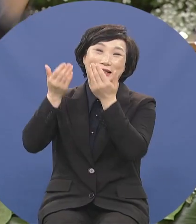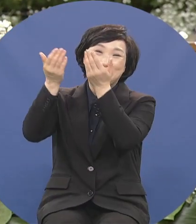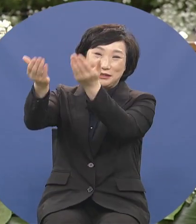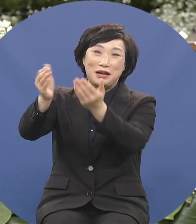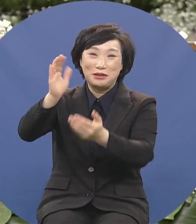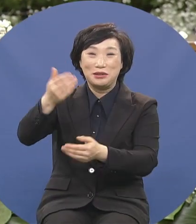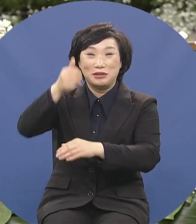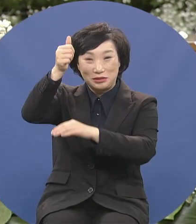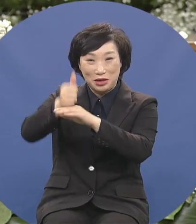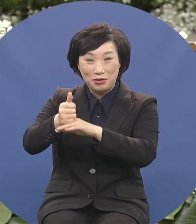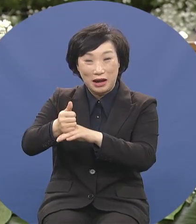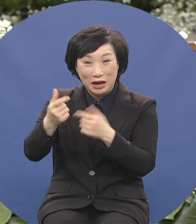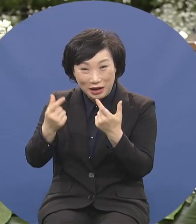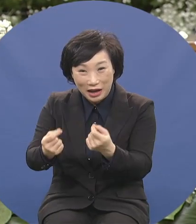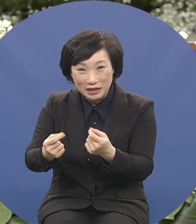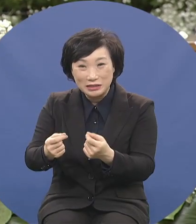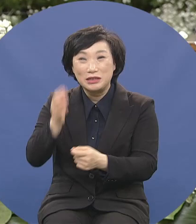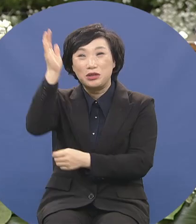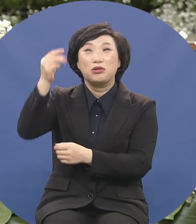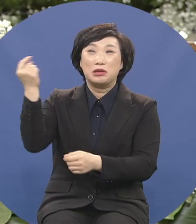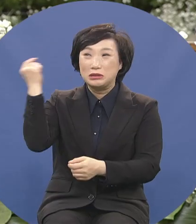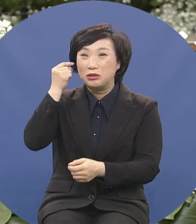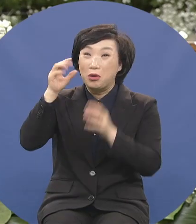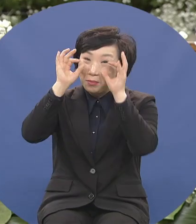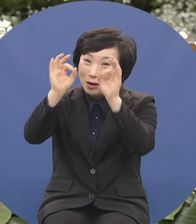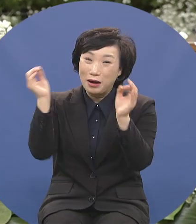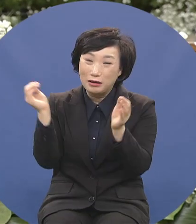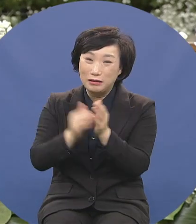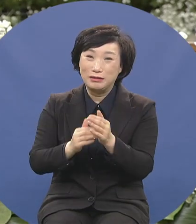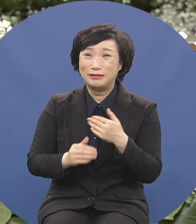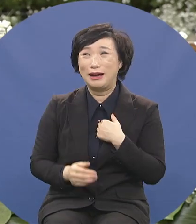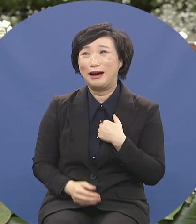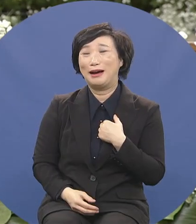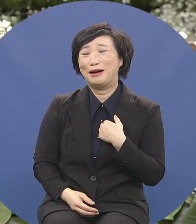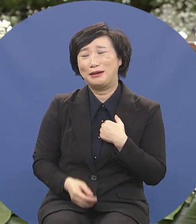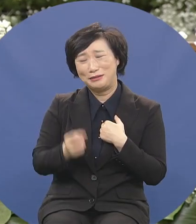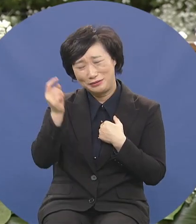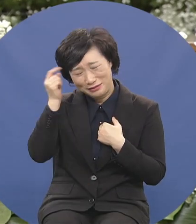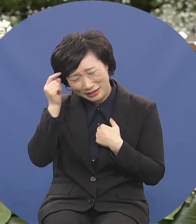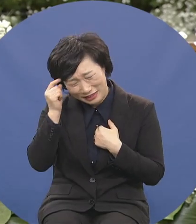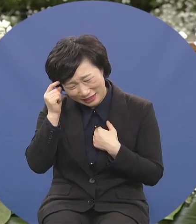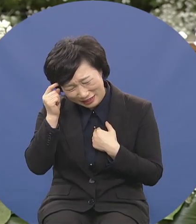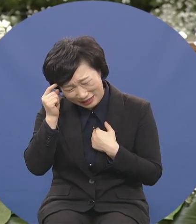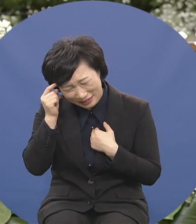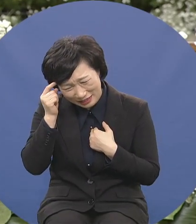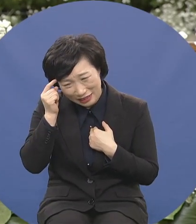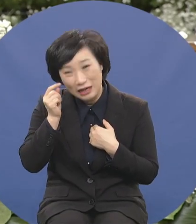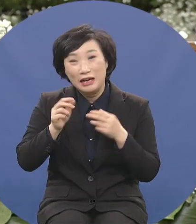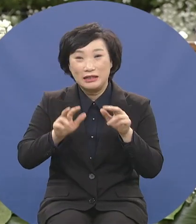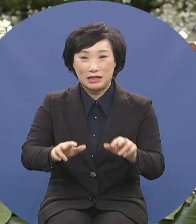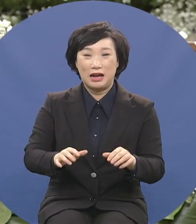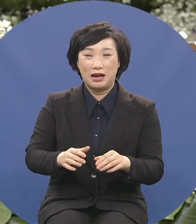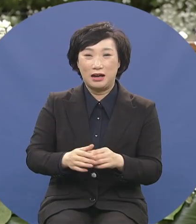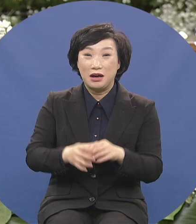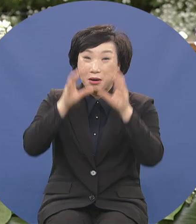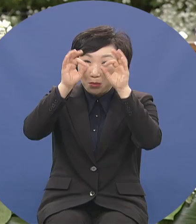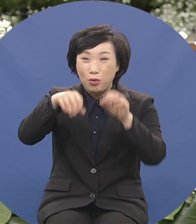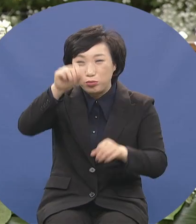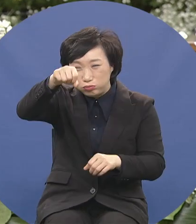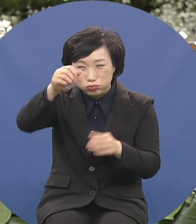작품이라고 그렇게 들었건만 나는 어째서 귀로 듣고